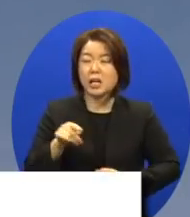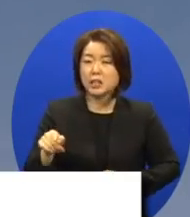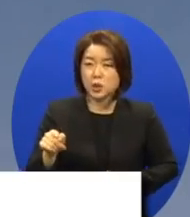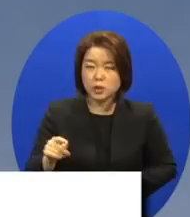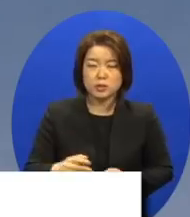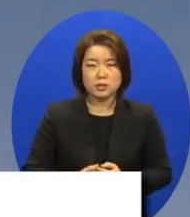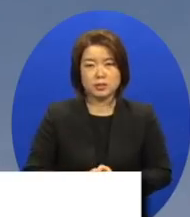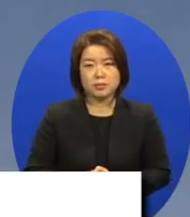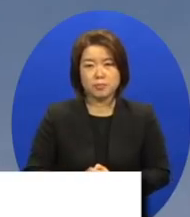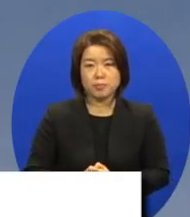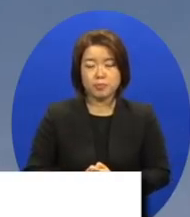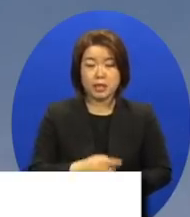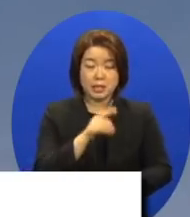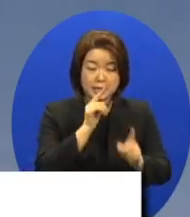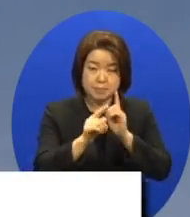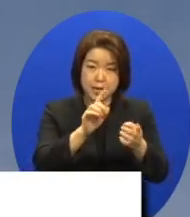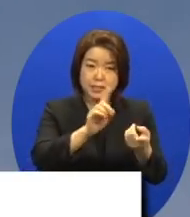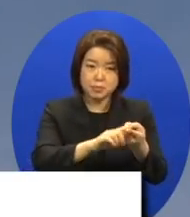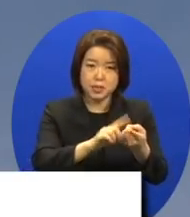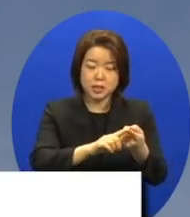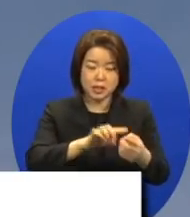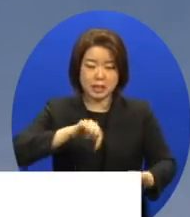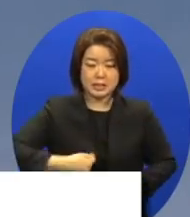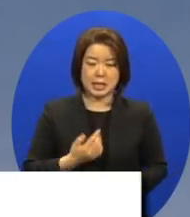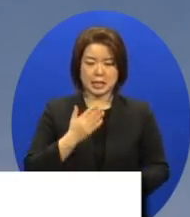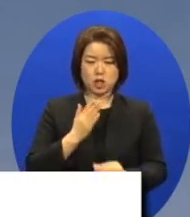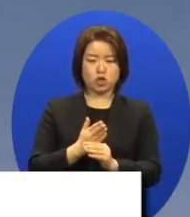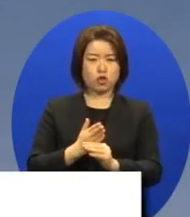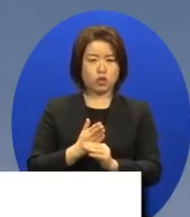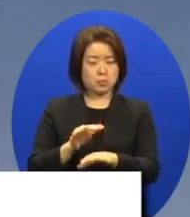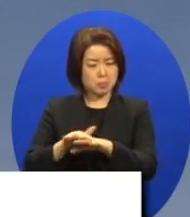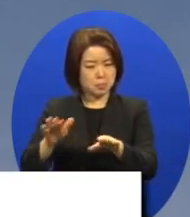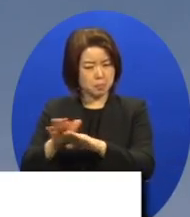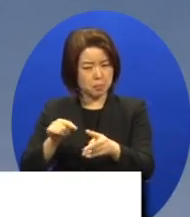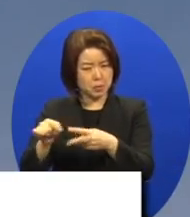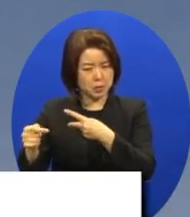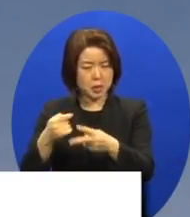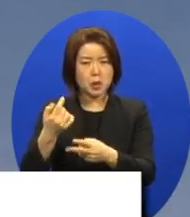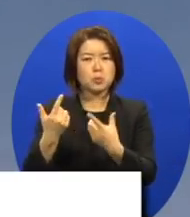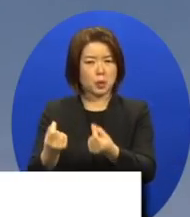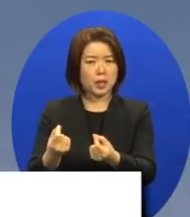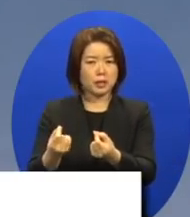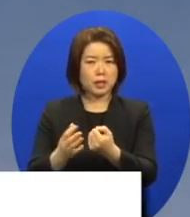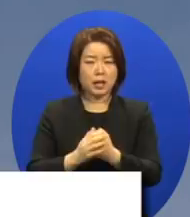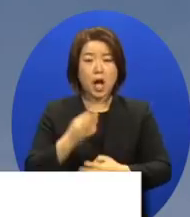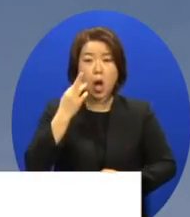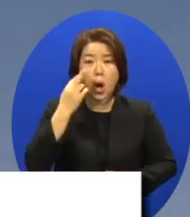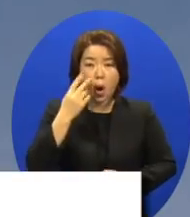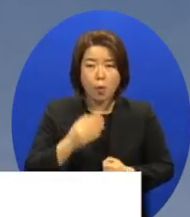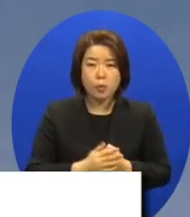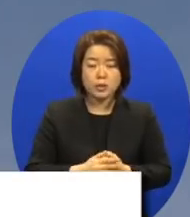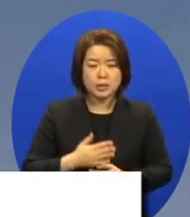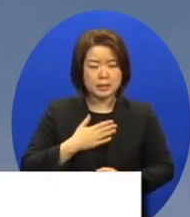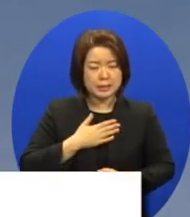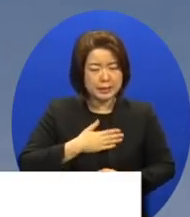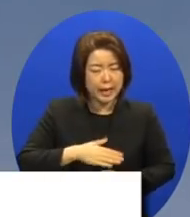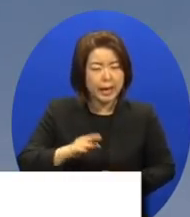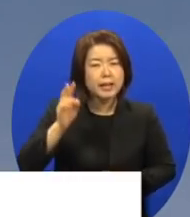이 말씀 자체를 자기중심으로 해석하는 것이 됩니다 혹시 알겠는가